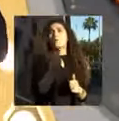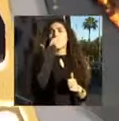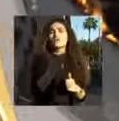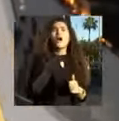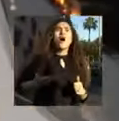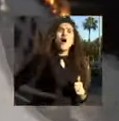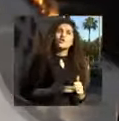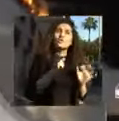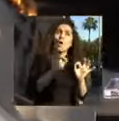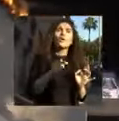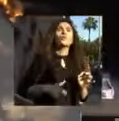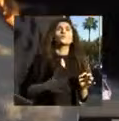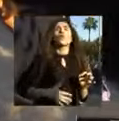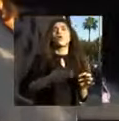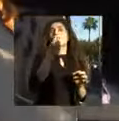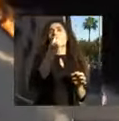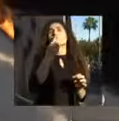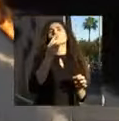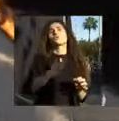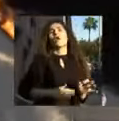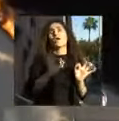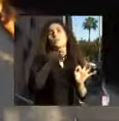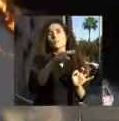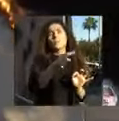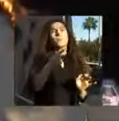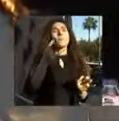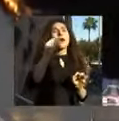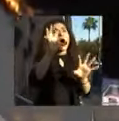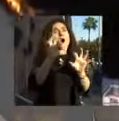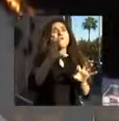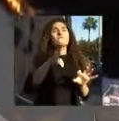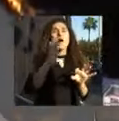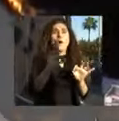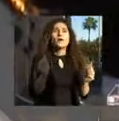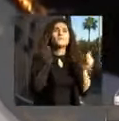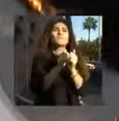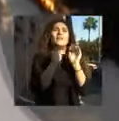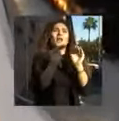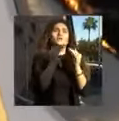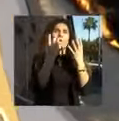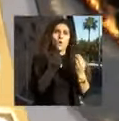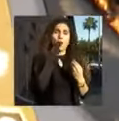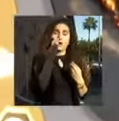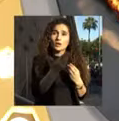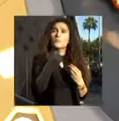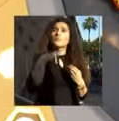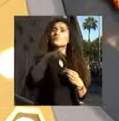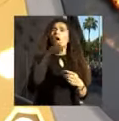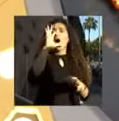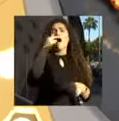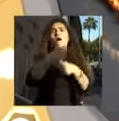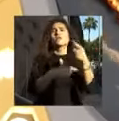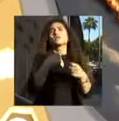Açken onun karnını doyurmaktır. Acısı varken onun acısını dindirmektir. Biz bu şiarla hareket